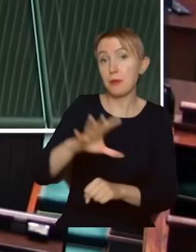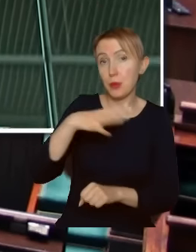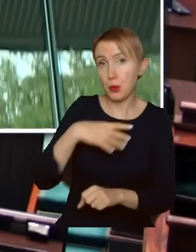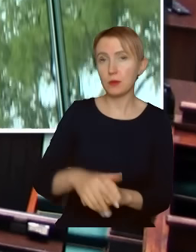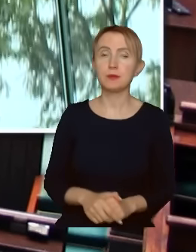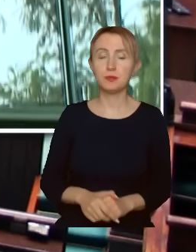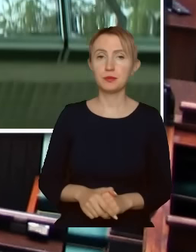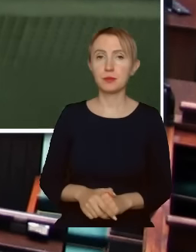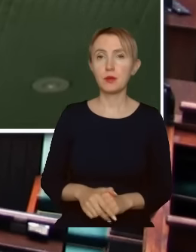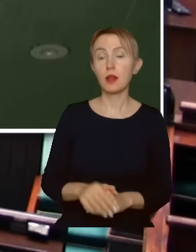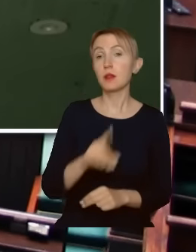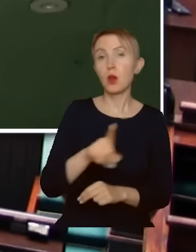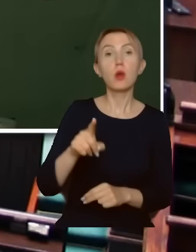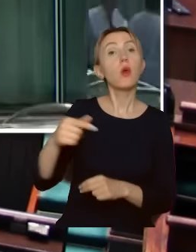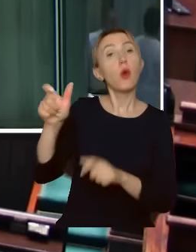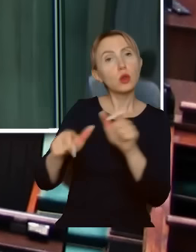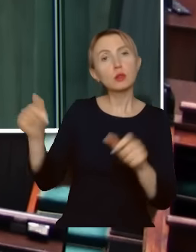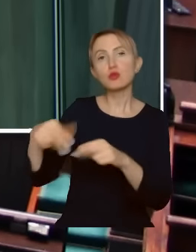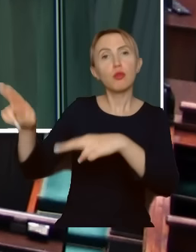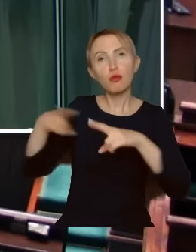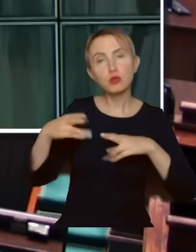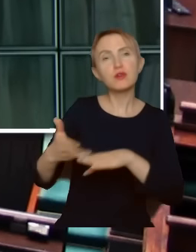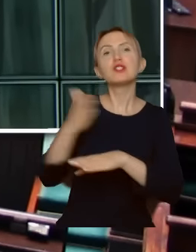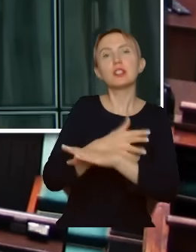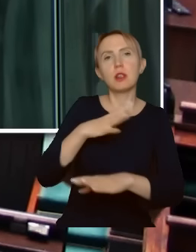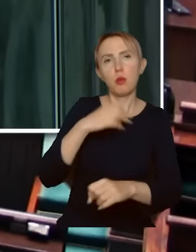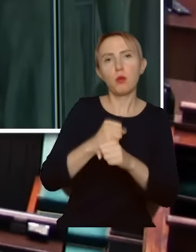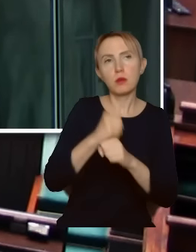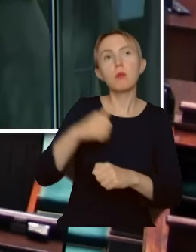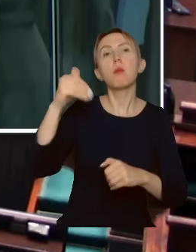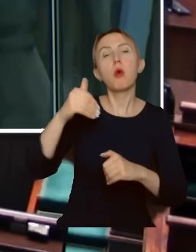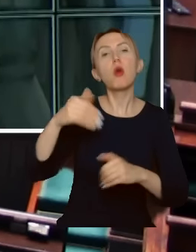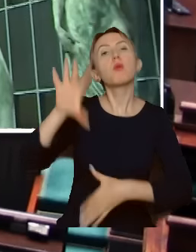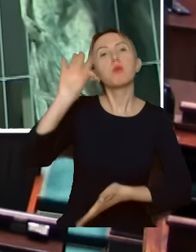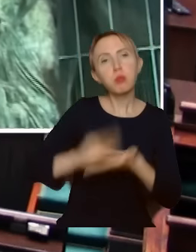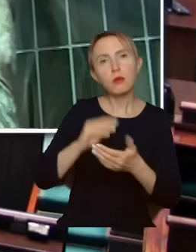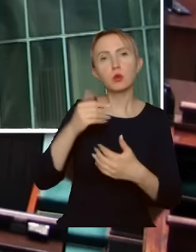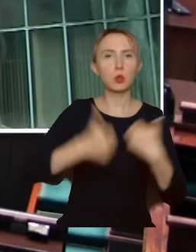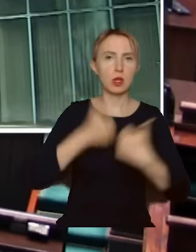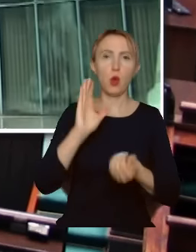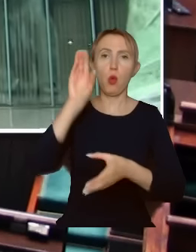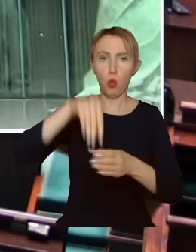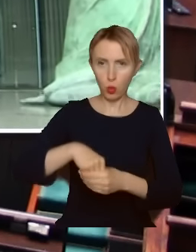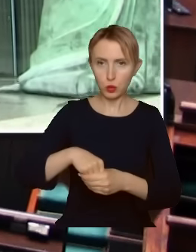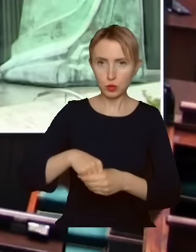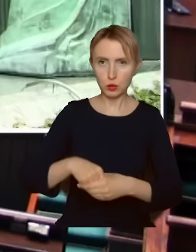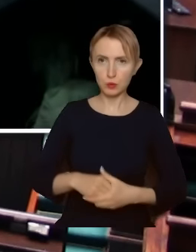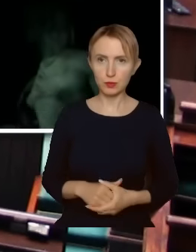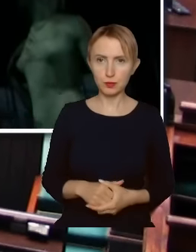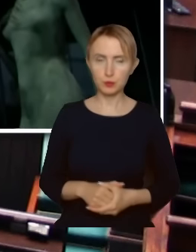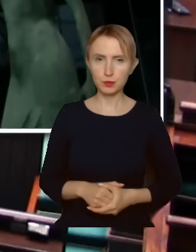one mają po prostu wrócić na poprzednie stanowiska i będą mogły jeszcze raz wystartować w konkursach jeśli chodzi o